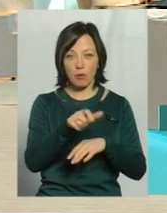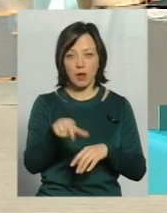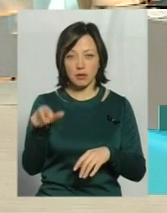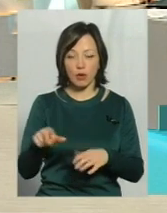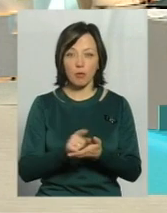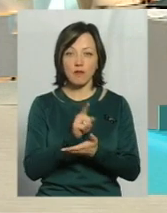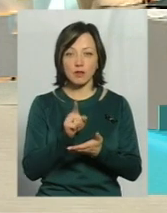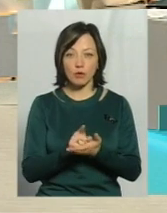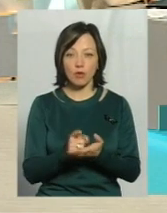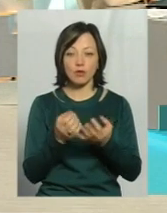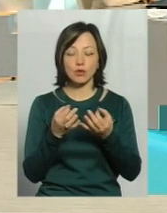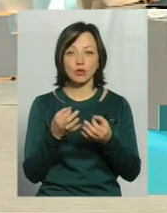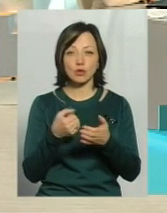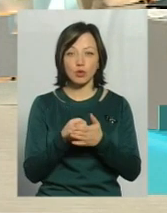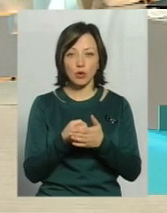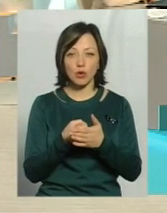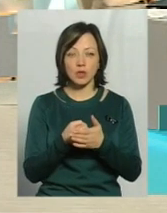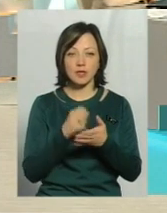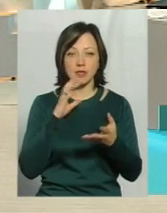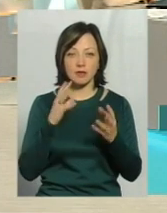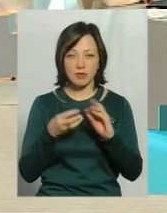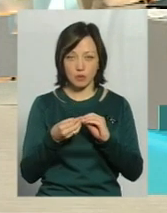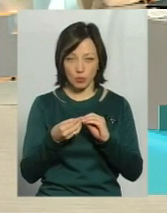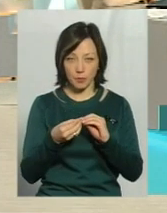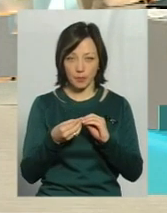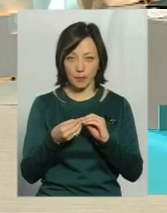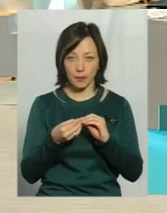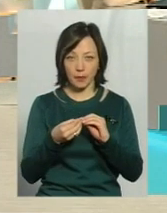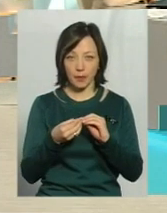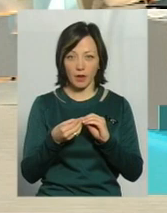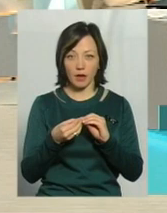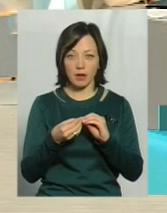Там обов'язково до звіту, це я тільки першу частину сказав,